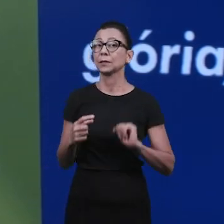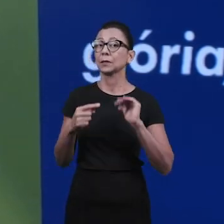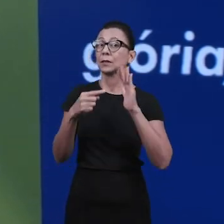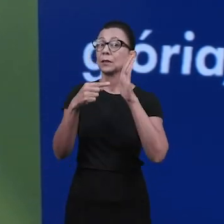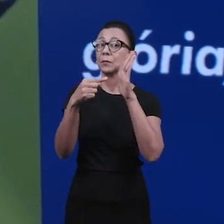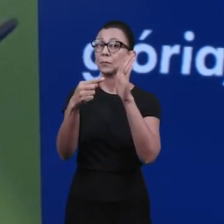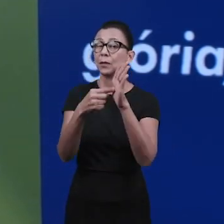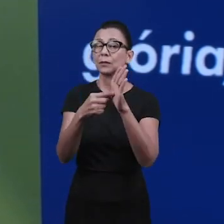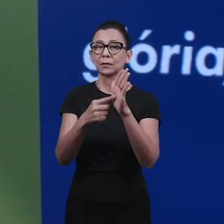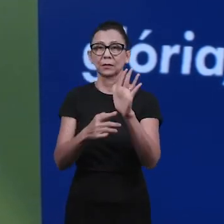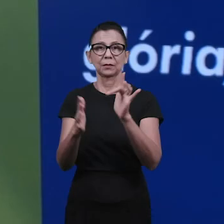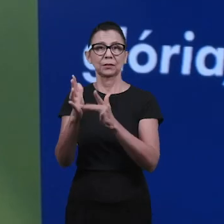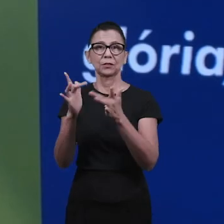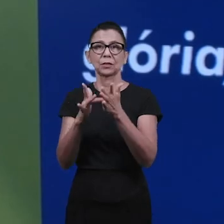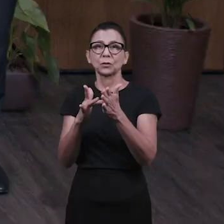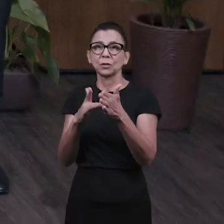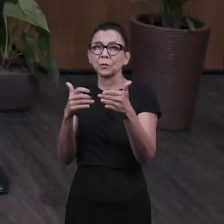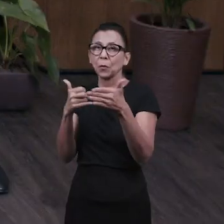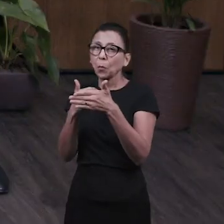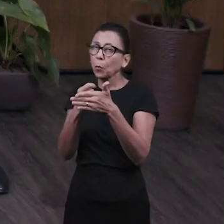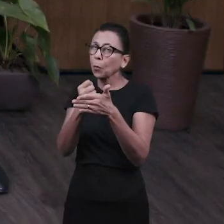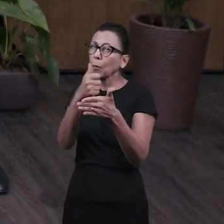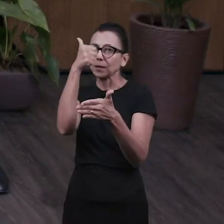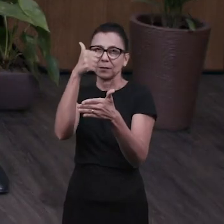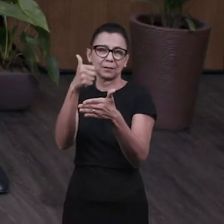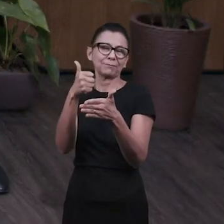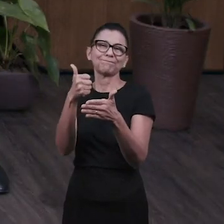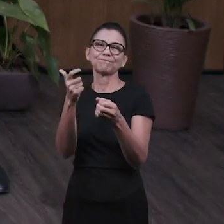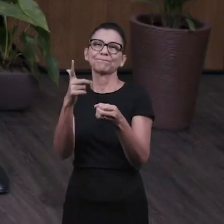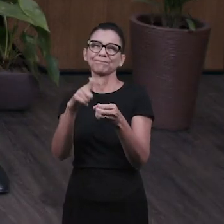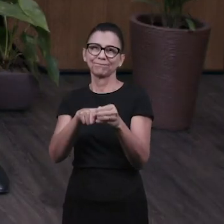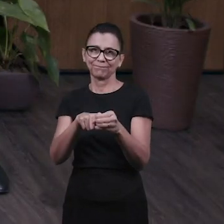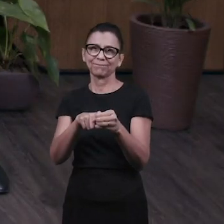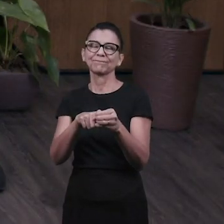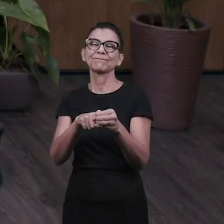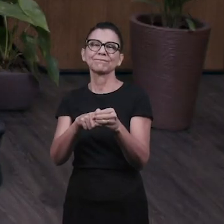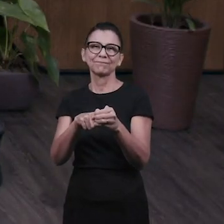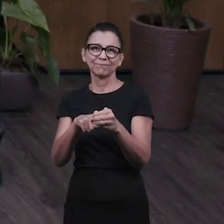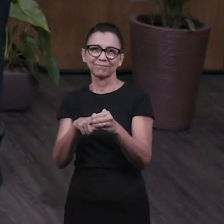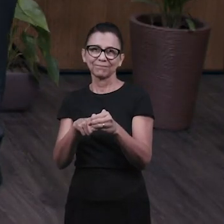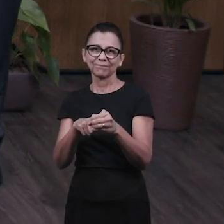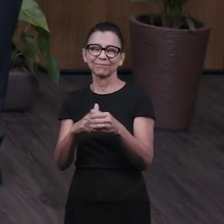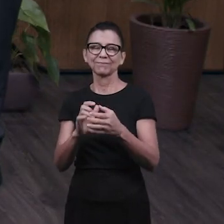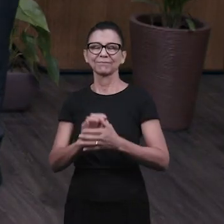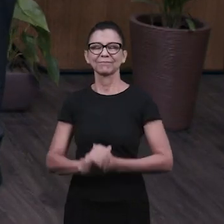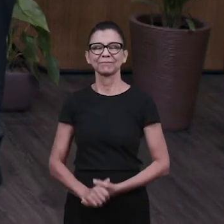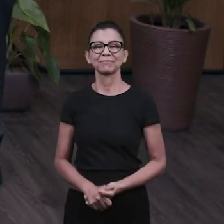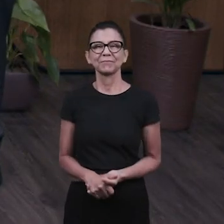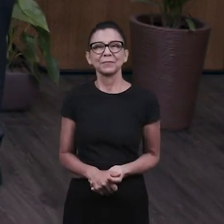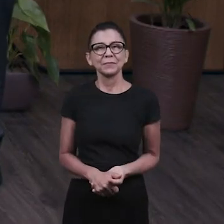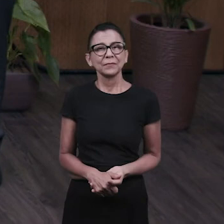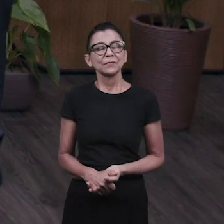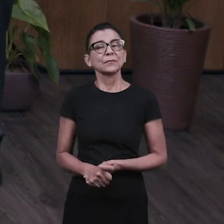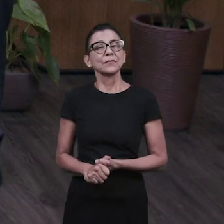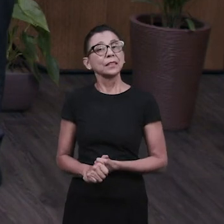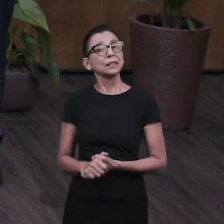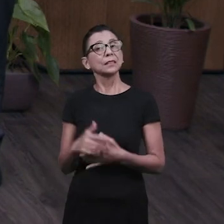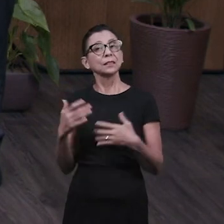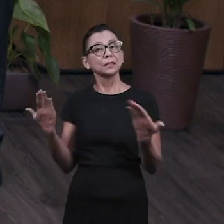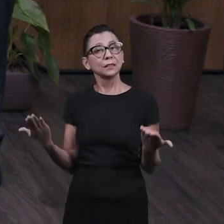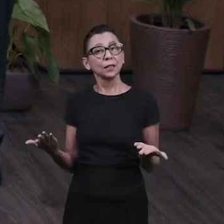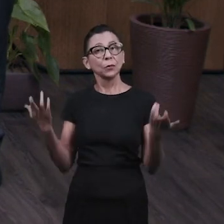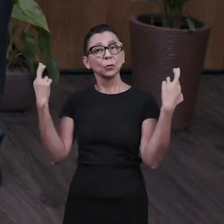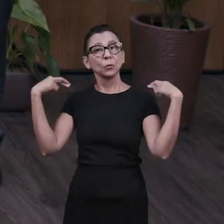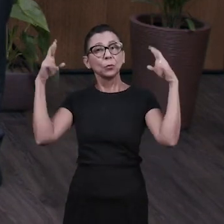pointent que le Seigneur Jésus est aux portes. Et l'agneau, Jésus lui-même, le fiancé, est en train d'inviter à vous qui